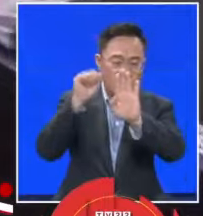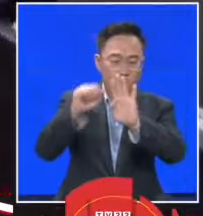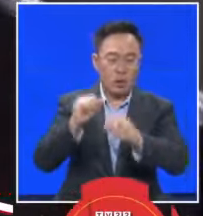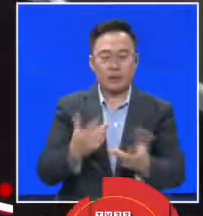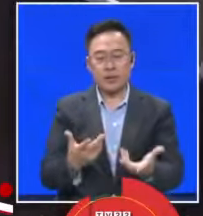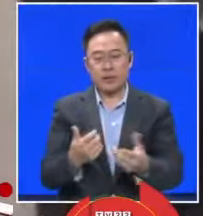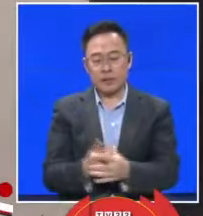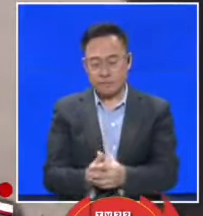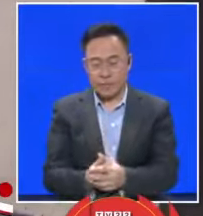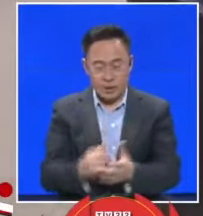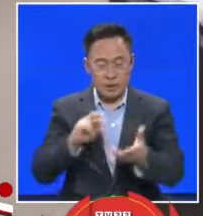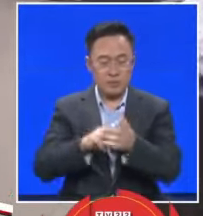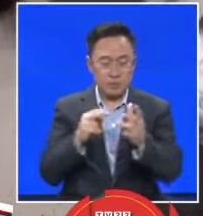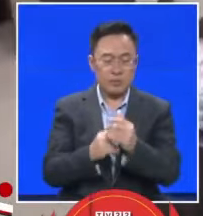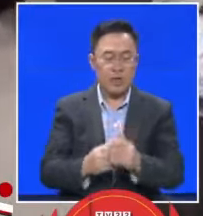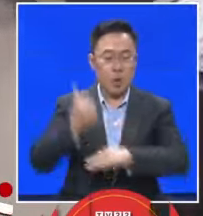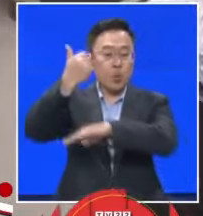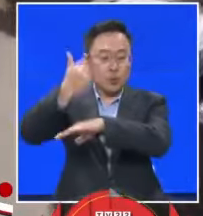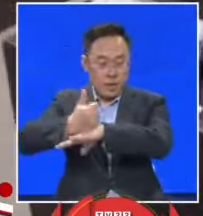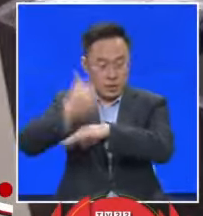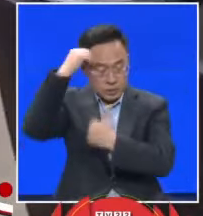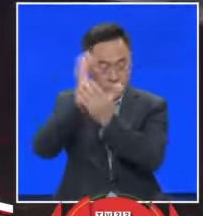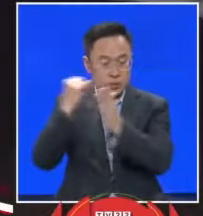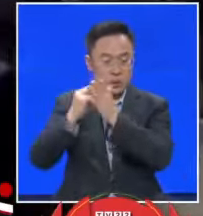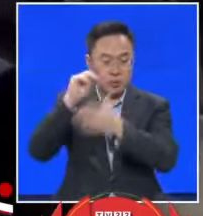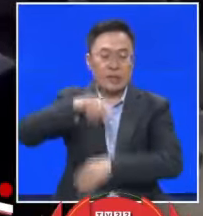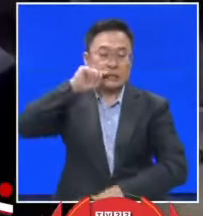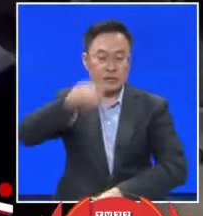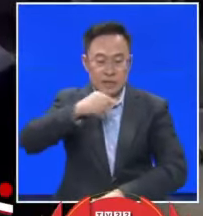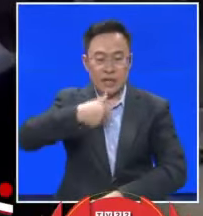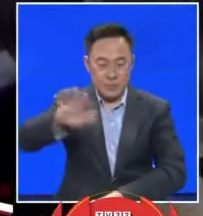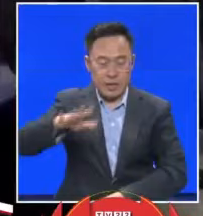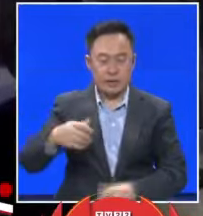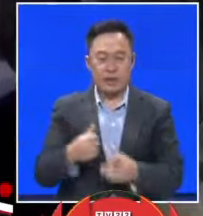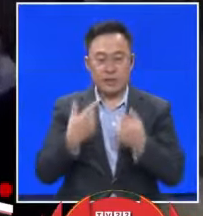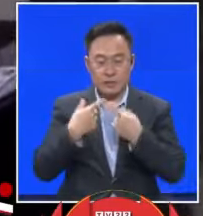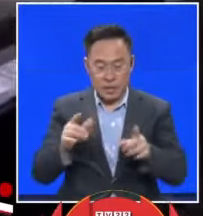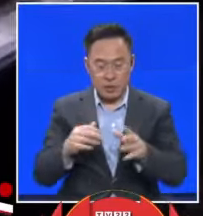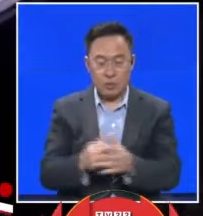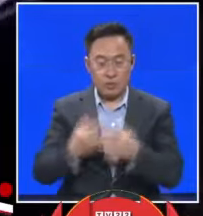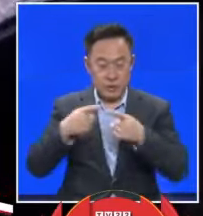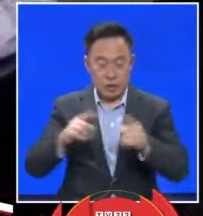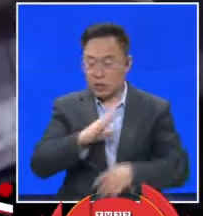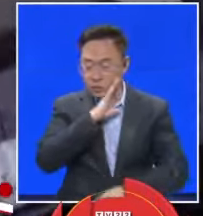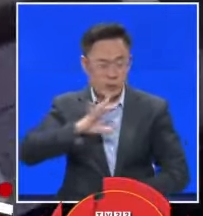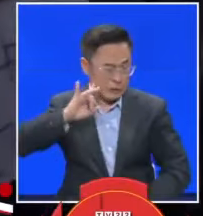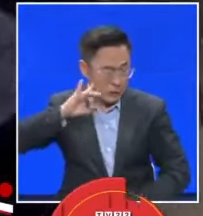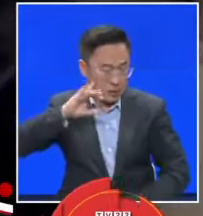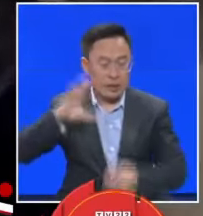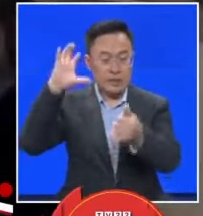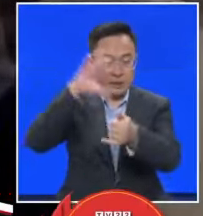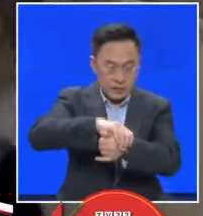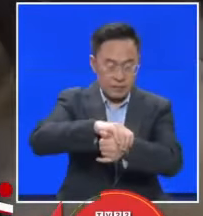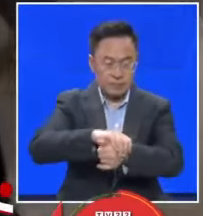เดี๋ยวจะดำเนินคดีอาญาเลยนะตอนนั้นนะพันตำรวจเอกก็เลยก้มลงไปคลานกราบพันตำรวจโทนายหนึ่งที่ก